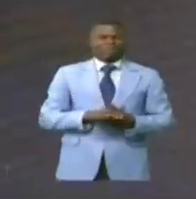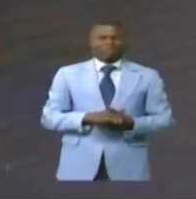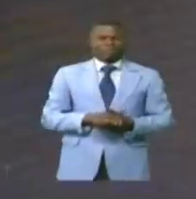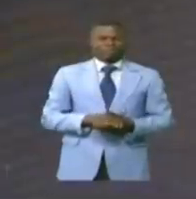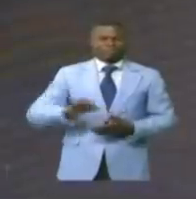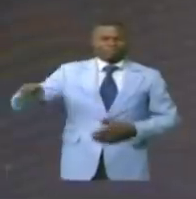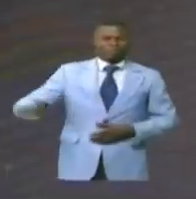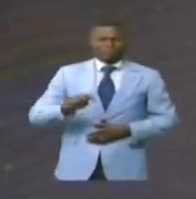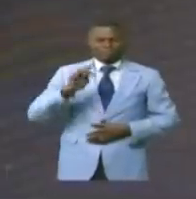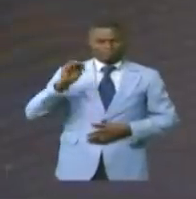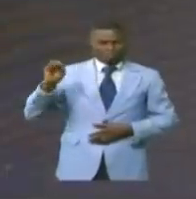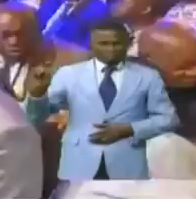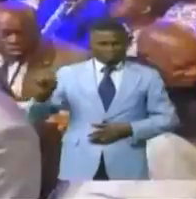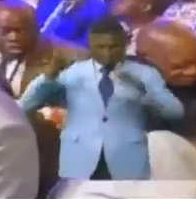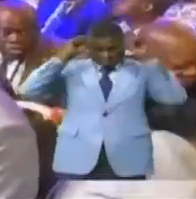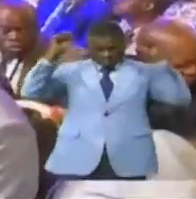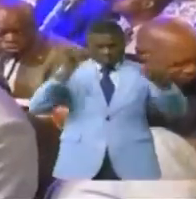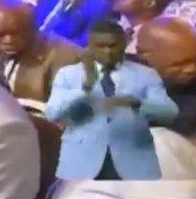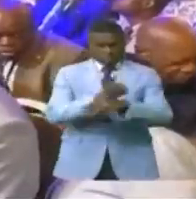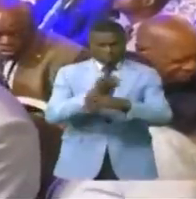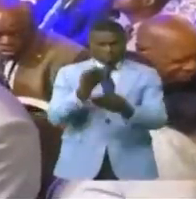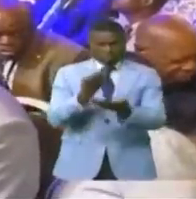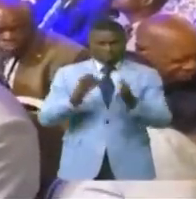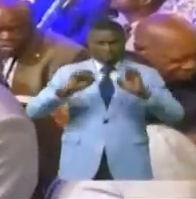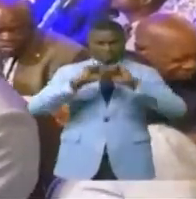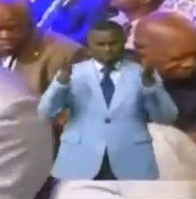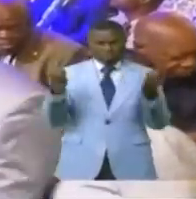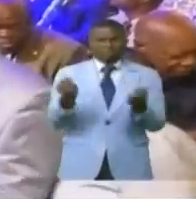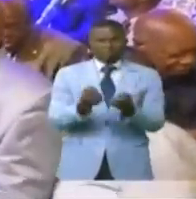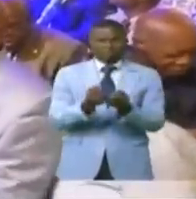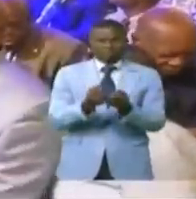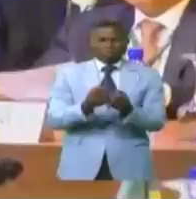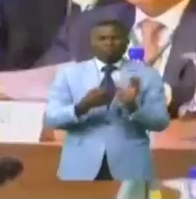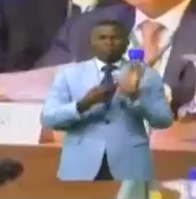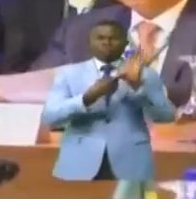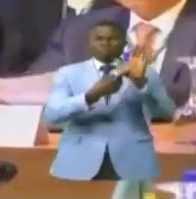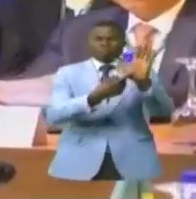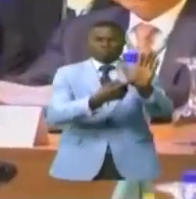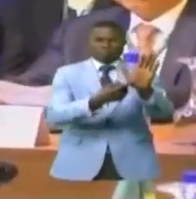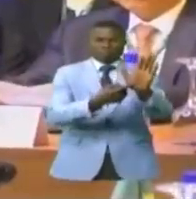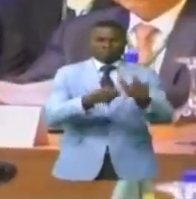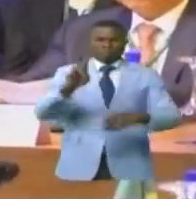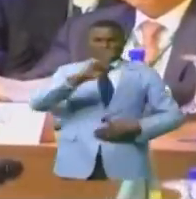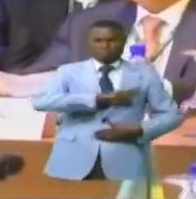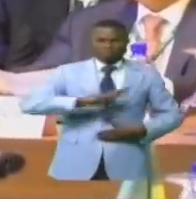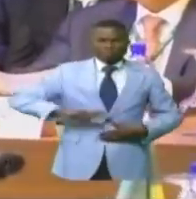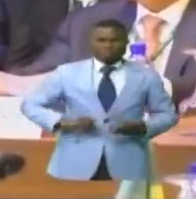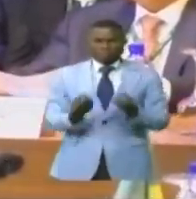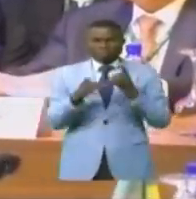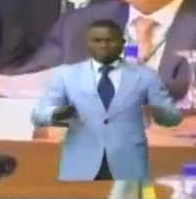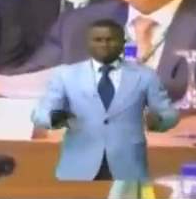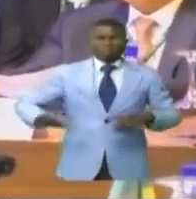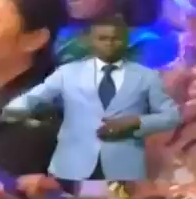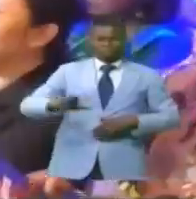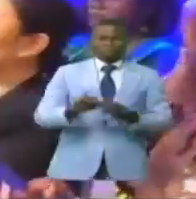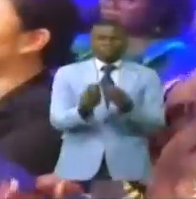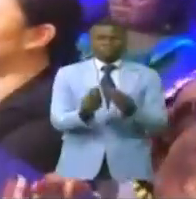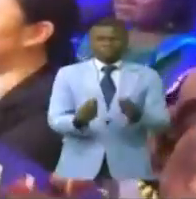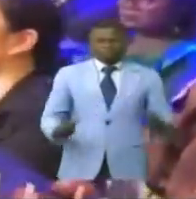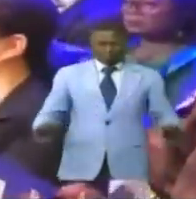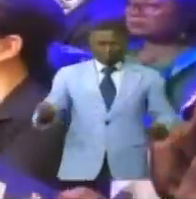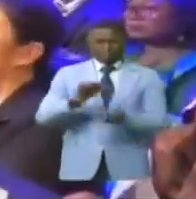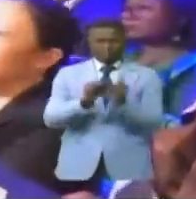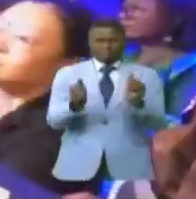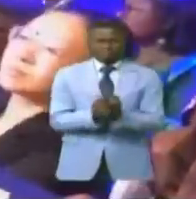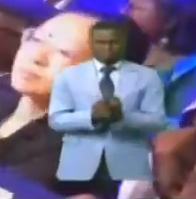Jean-Pierre Kiwakana, président du Conseil économique et social, a présenté la République démocratique du Congo comme pays solution à ces